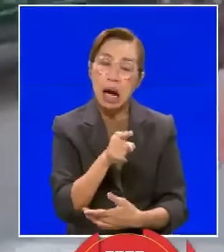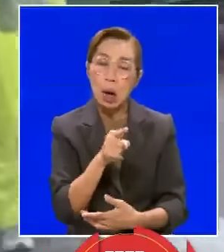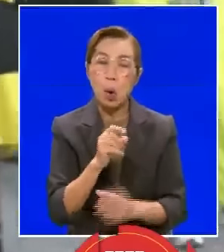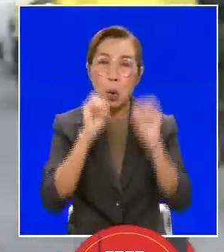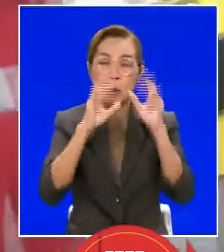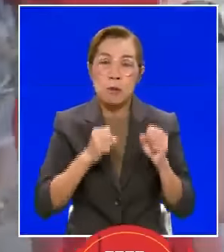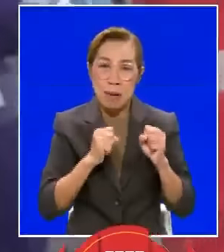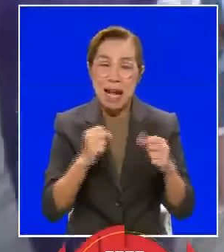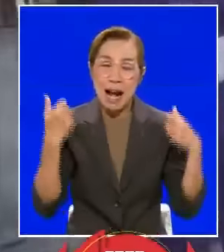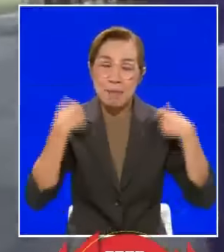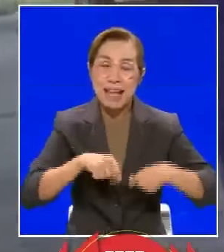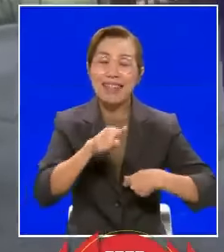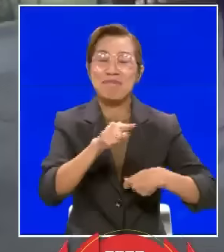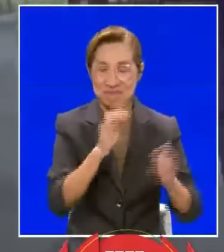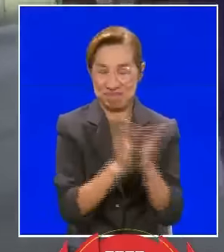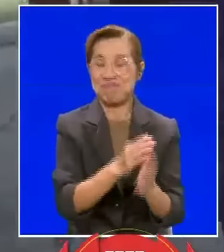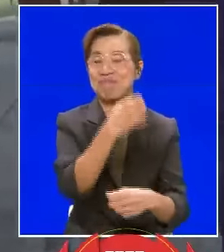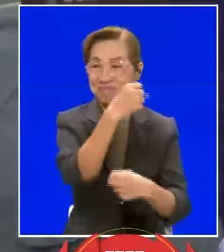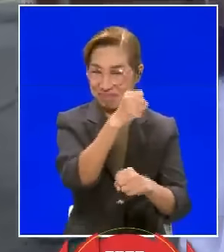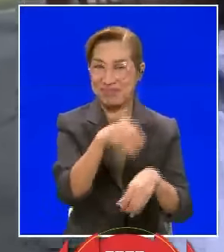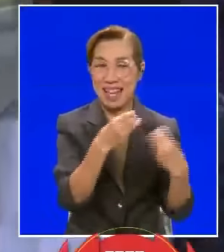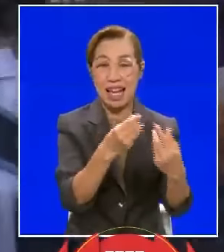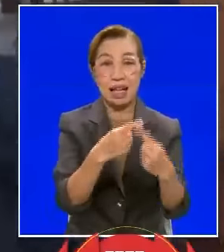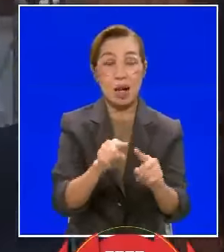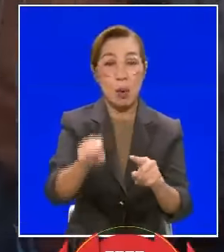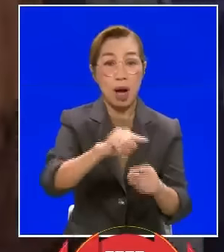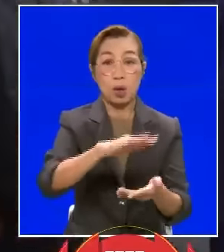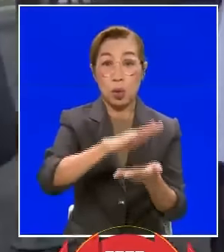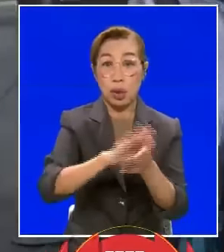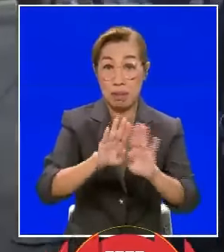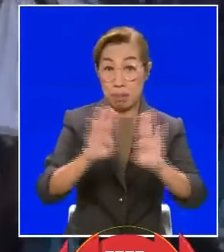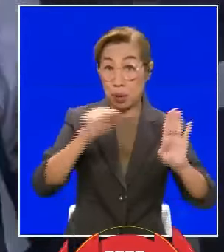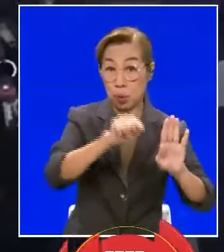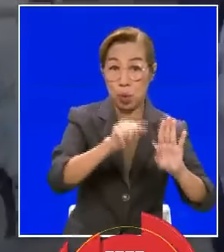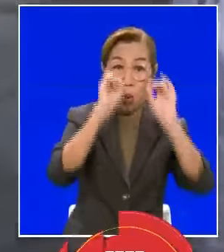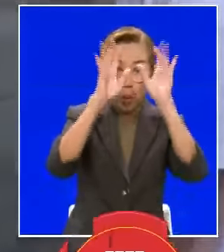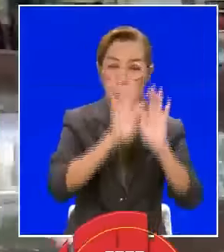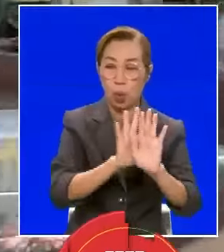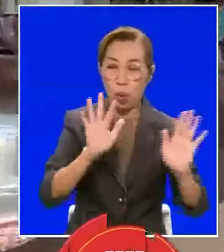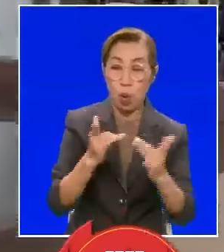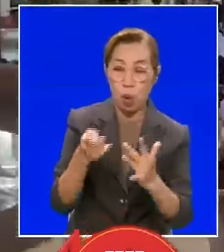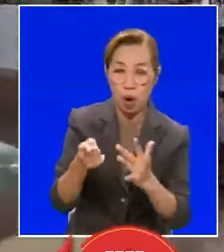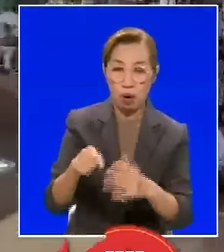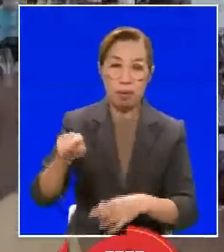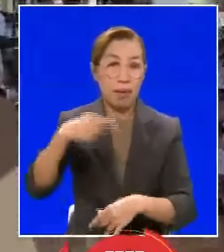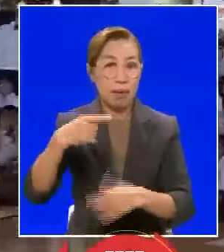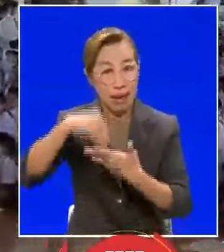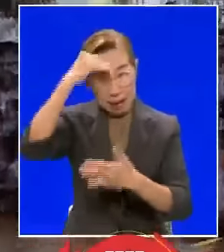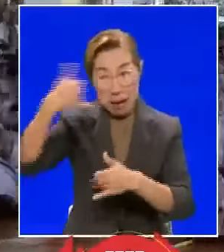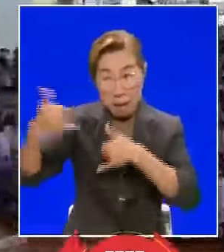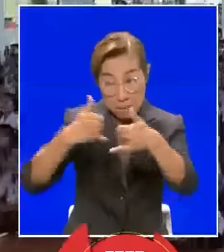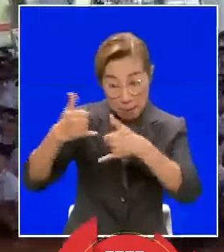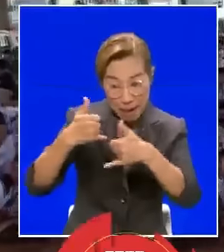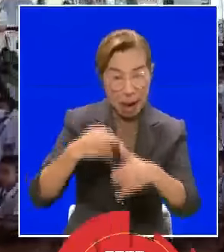10แล้วกันนะก็บอกว่ามารับหน้าประตูครับจับแจกของรางวัลด้วยเป็นตุ๊กตาลาบูบูนี่น่าเอาน